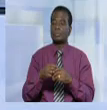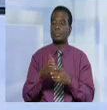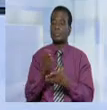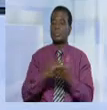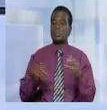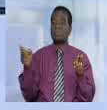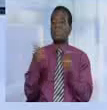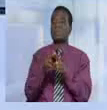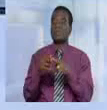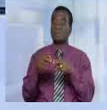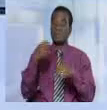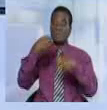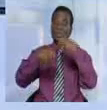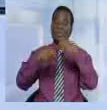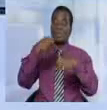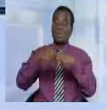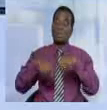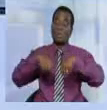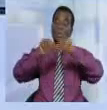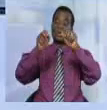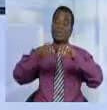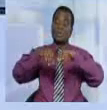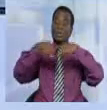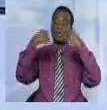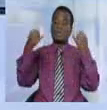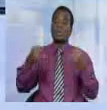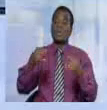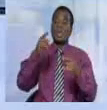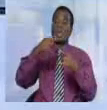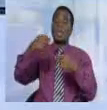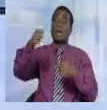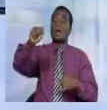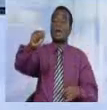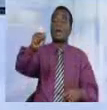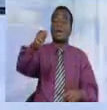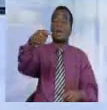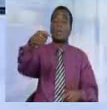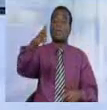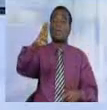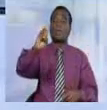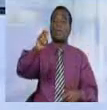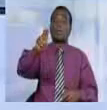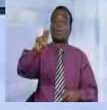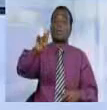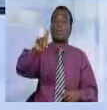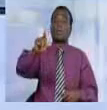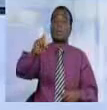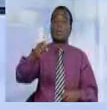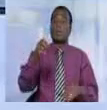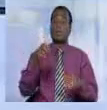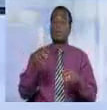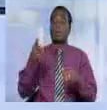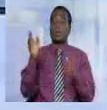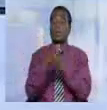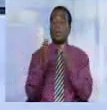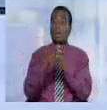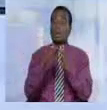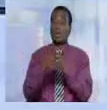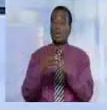Quelques petits soucis, continuant ce journal. Agboville a abrité récemment un atelier visant à